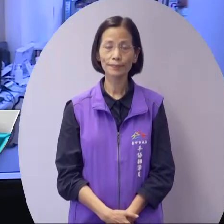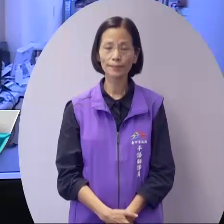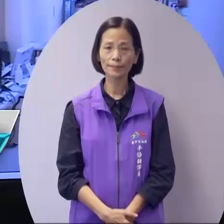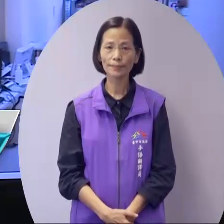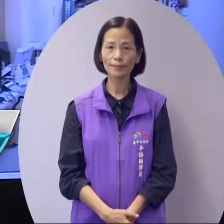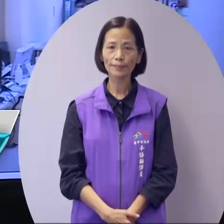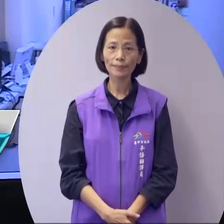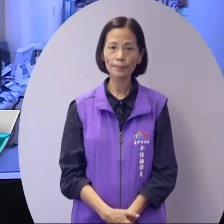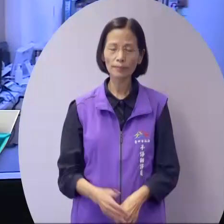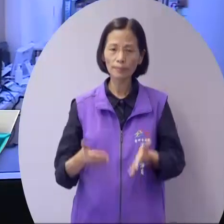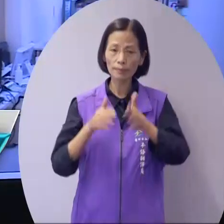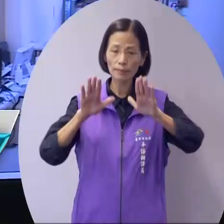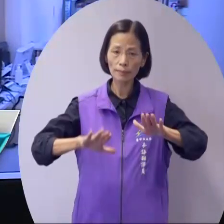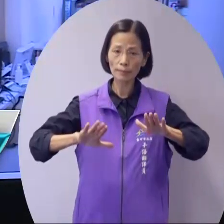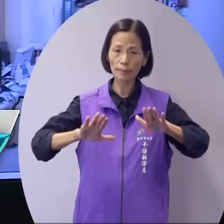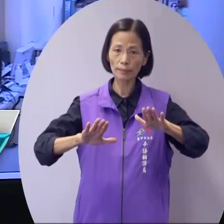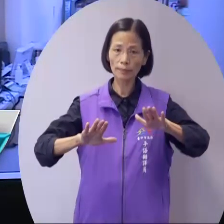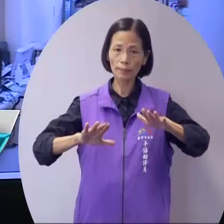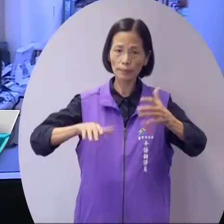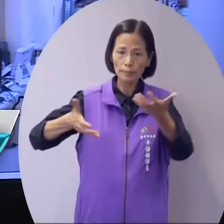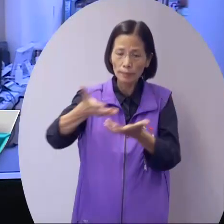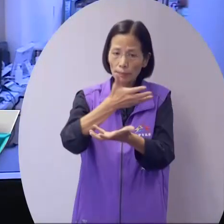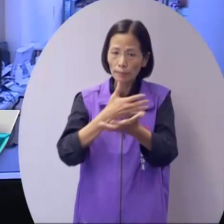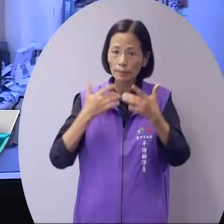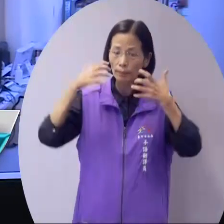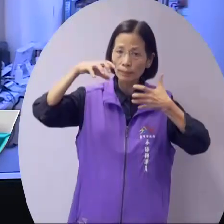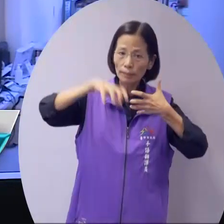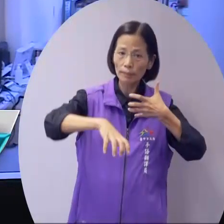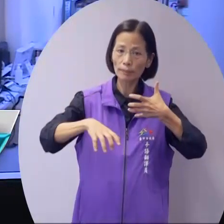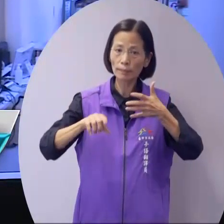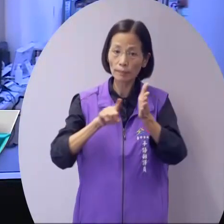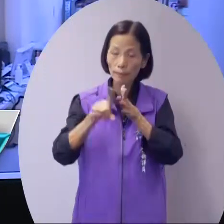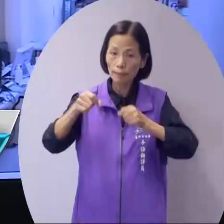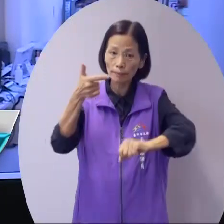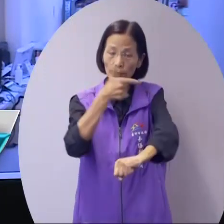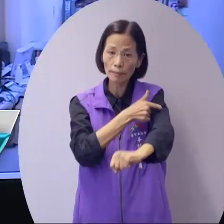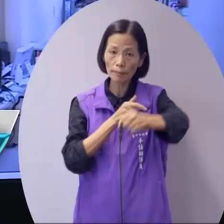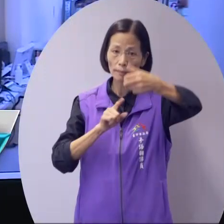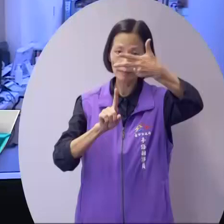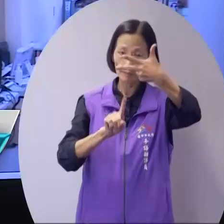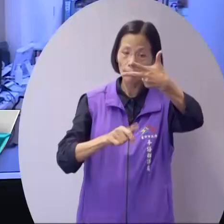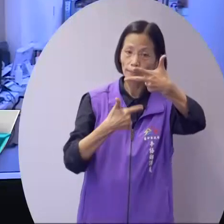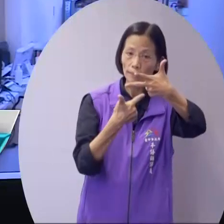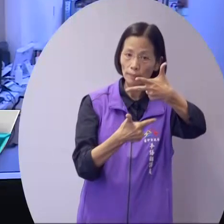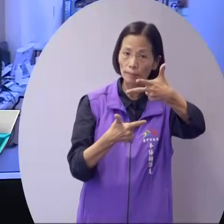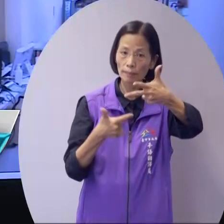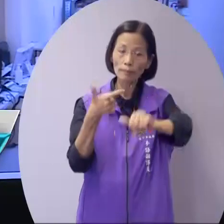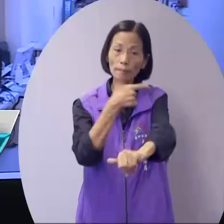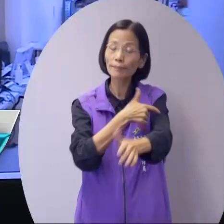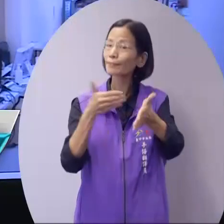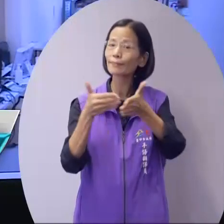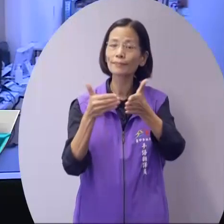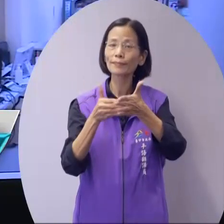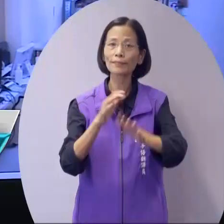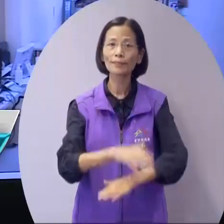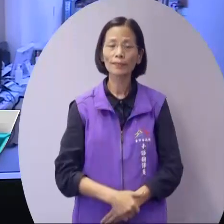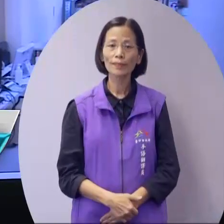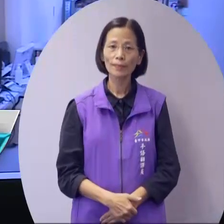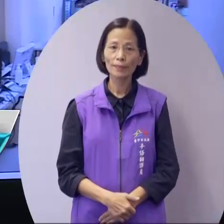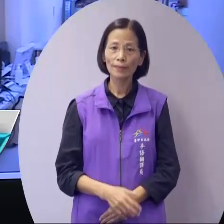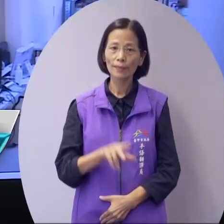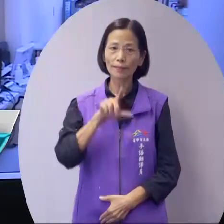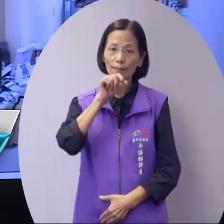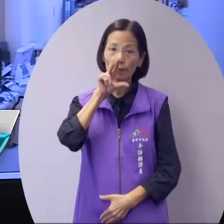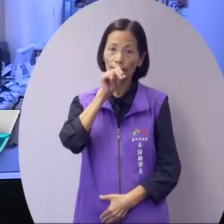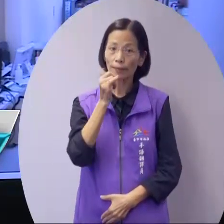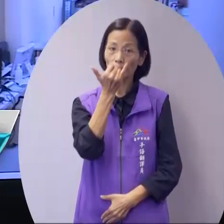那目前 PR 市场的疫苗专案接种呢，现在7月16号都完成接种，包括屠宰场、